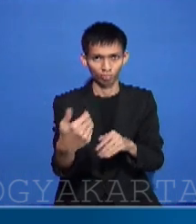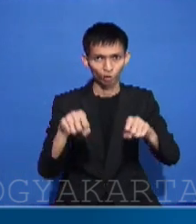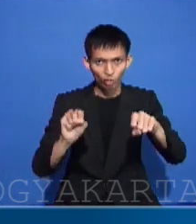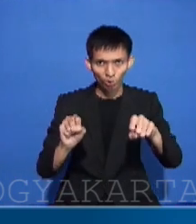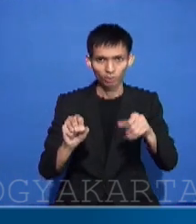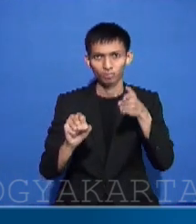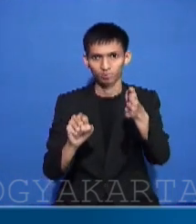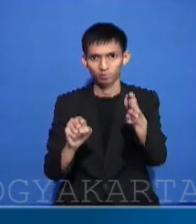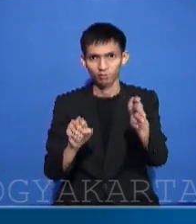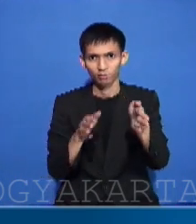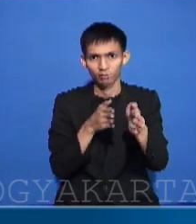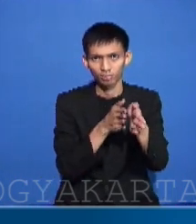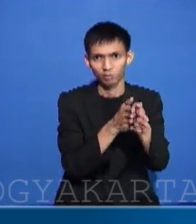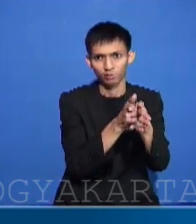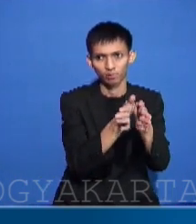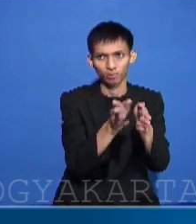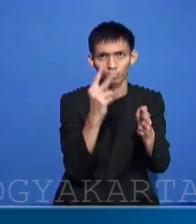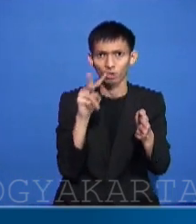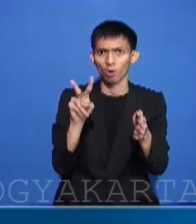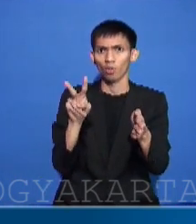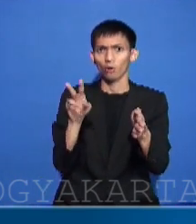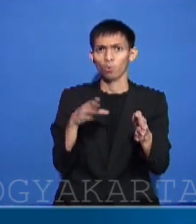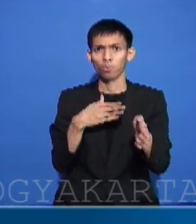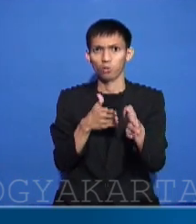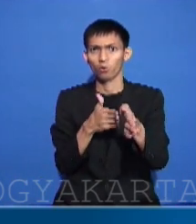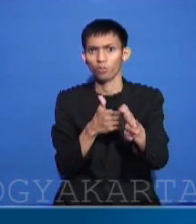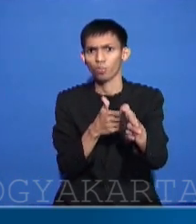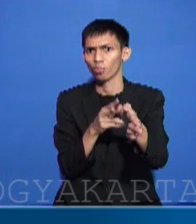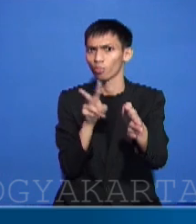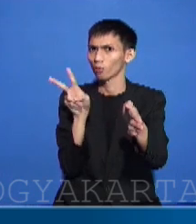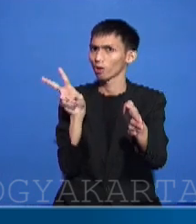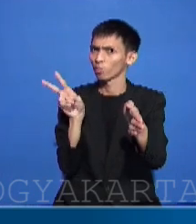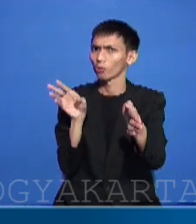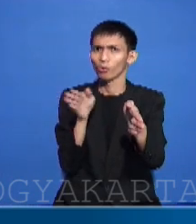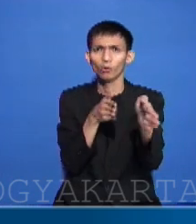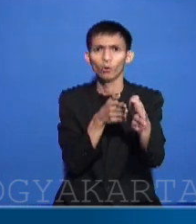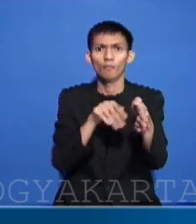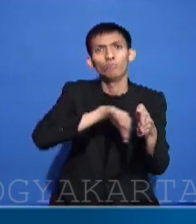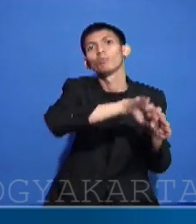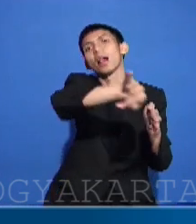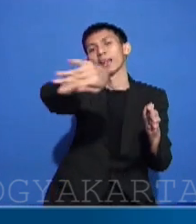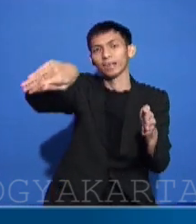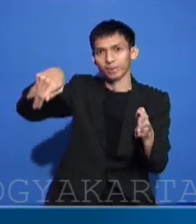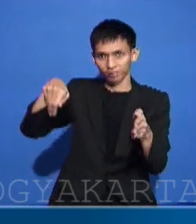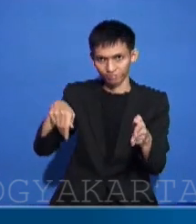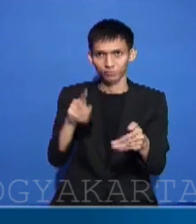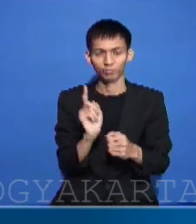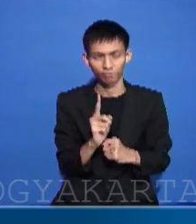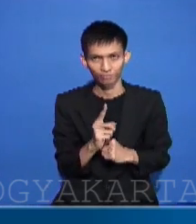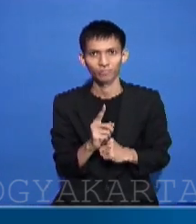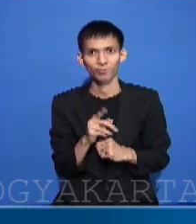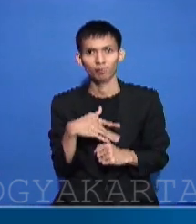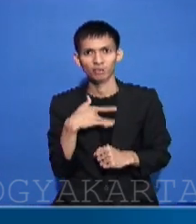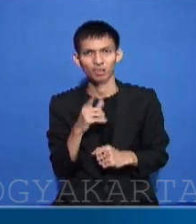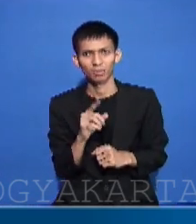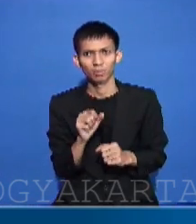itu belok dia, saya tengok dia ngejar dia terus ngejar ibu-ibu itu, saya putar balik. Saya tolong